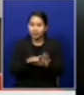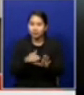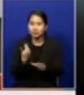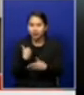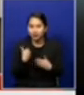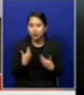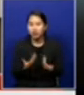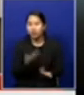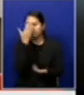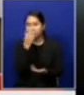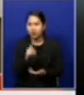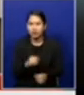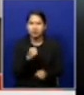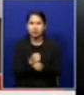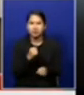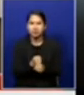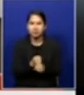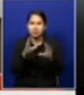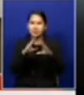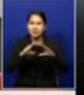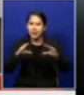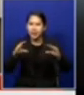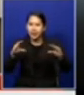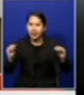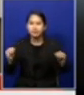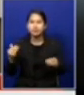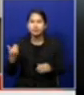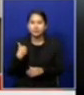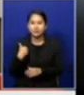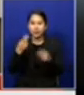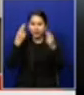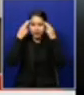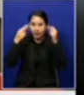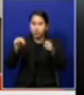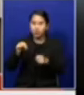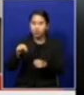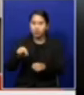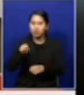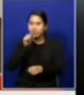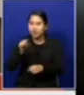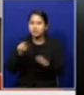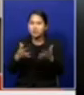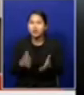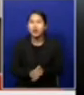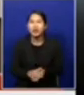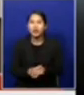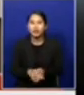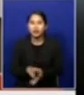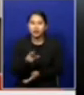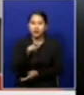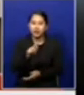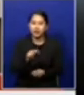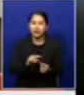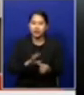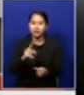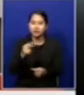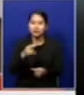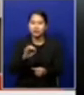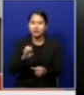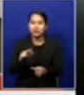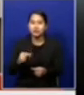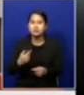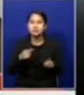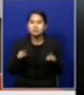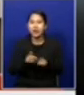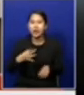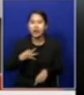พราะไม่มีบทบาทเลยนายกไม่ได้ใช้เลยก็มีอยู่บ้างท่านอนุทินผมเข้าใจว่าเขาไม่ได้ใช้มากแต่ท่านเป็นคนอาส